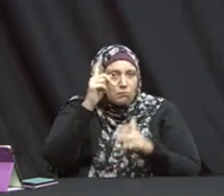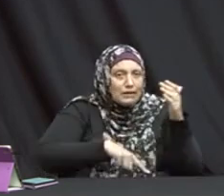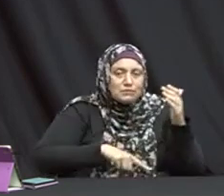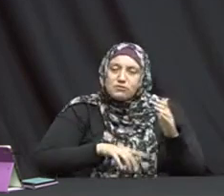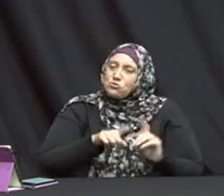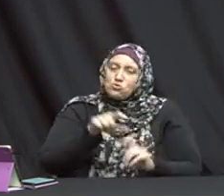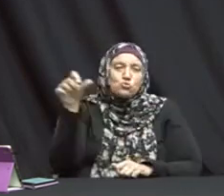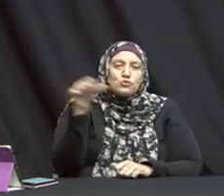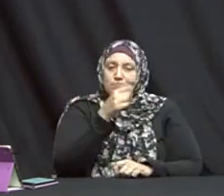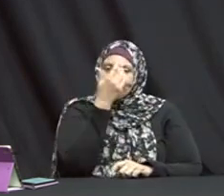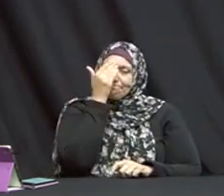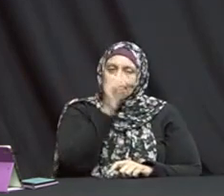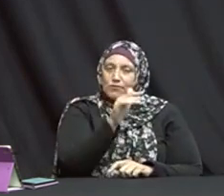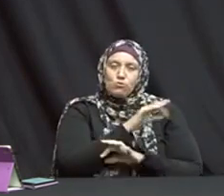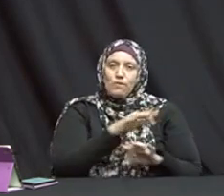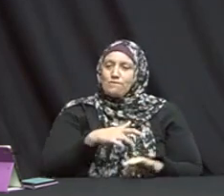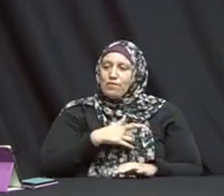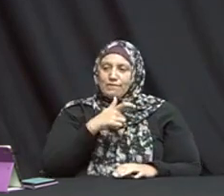عقباها